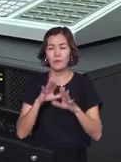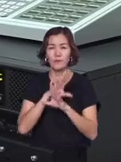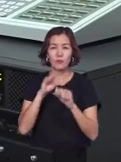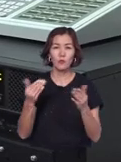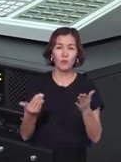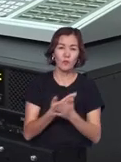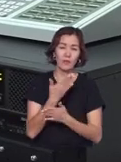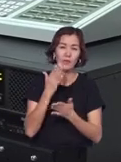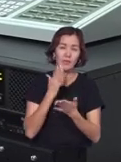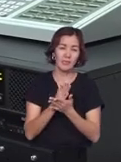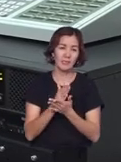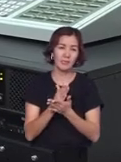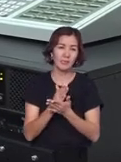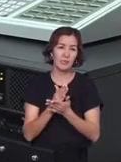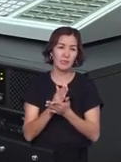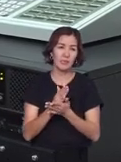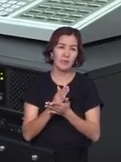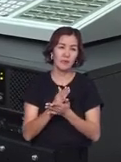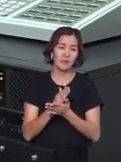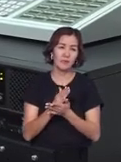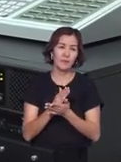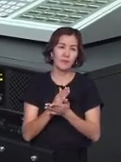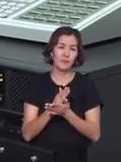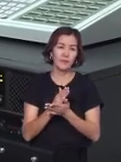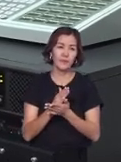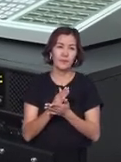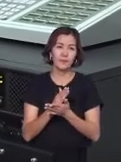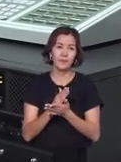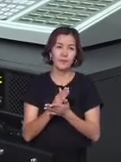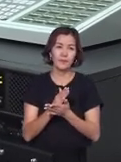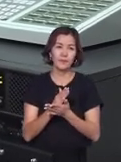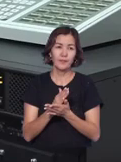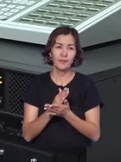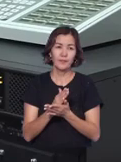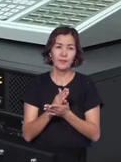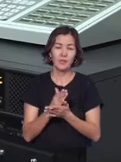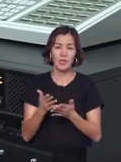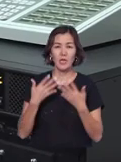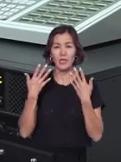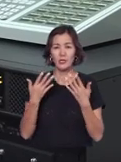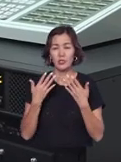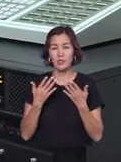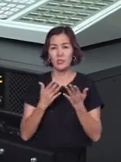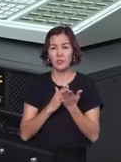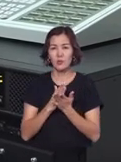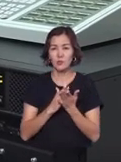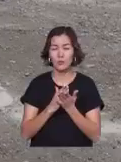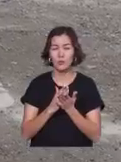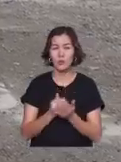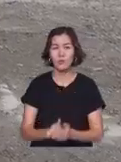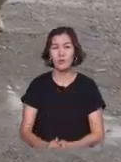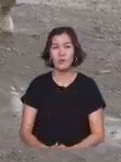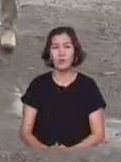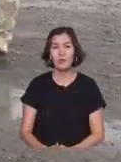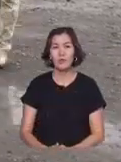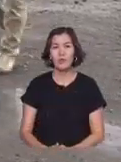можно сказать. Ну, даже несение службы приносится легче. Очень благодарен всем.